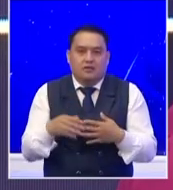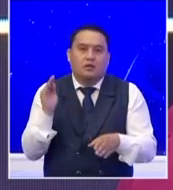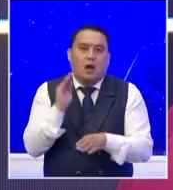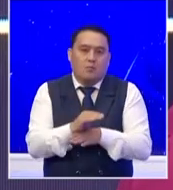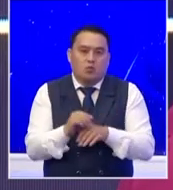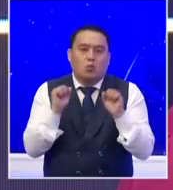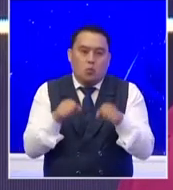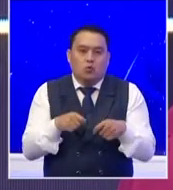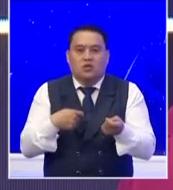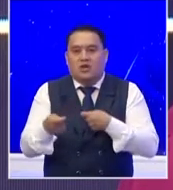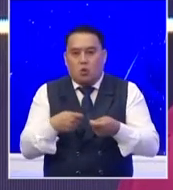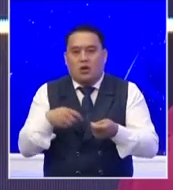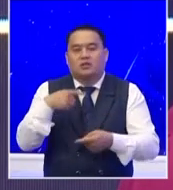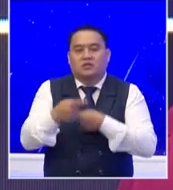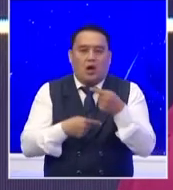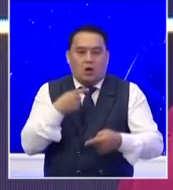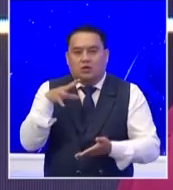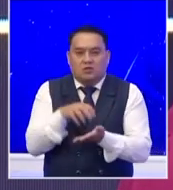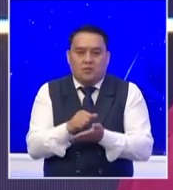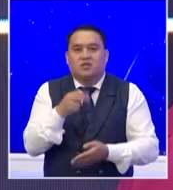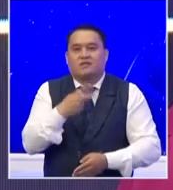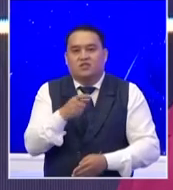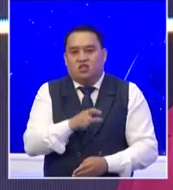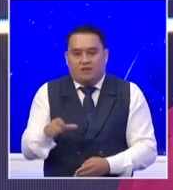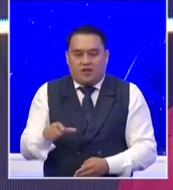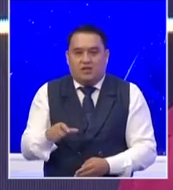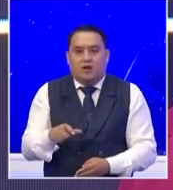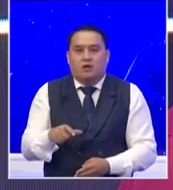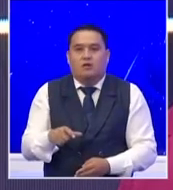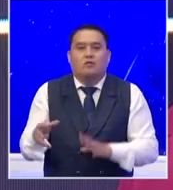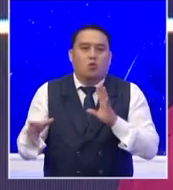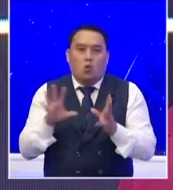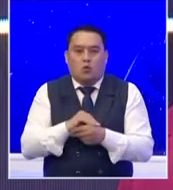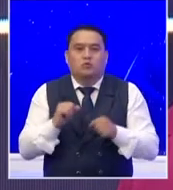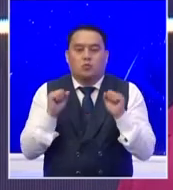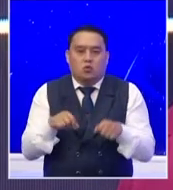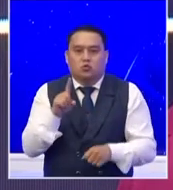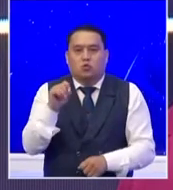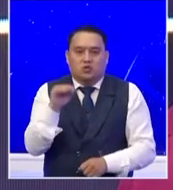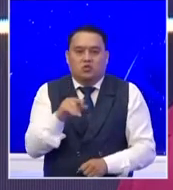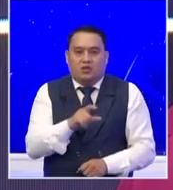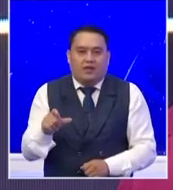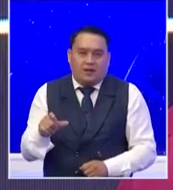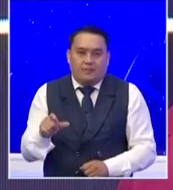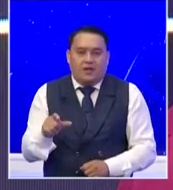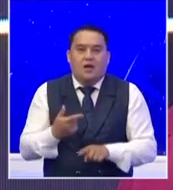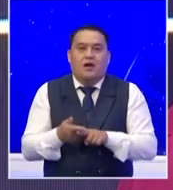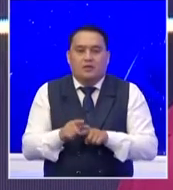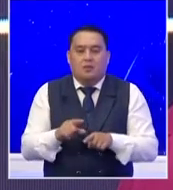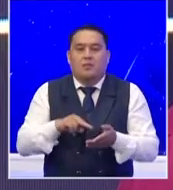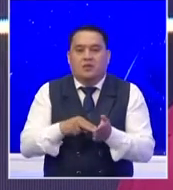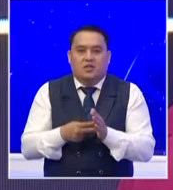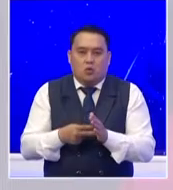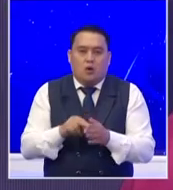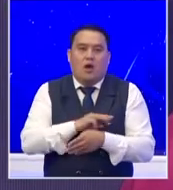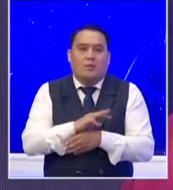дополнительно смогут регулярно заниматься около 20 человек, в среднем по полтора часа, что в общем составит более 100 тысяч человек. Данной мерой мы планируем